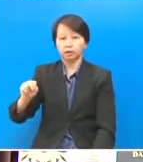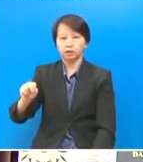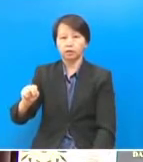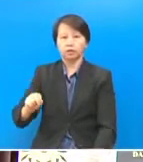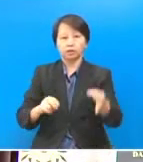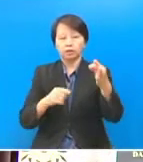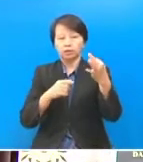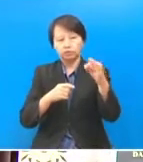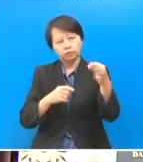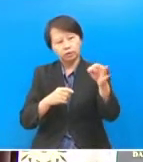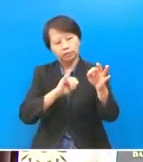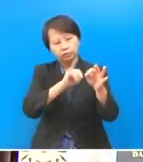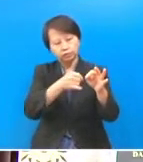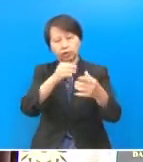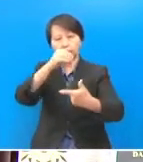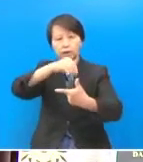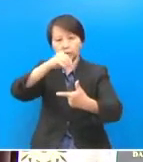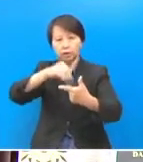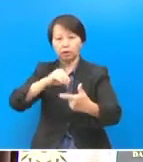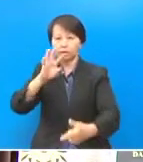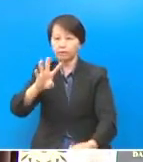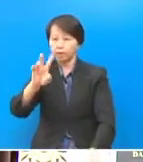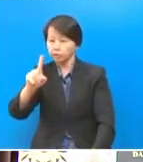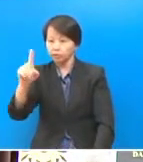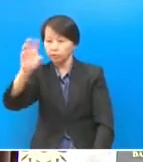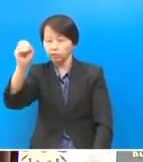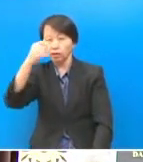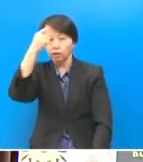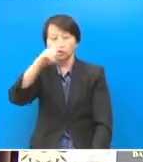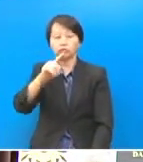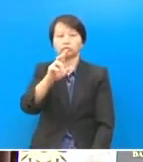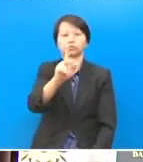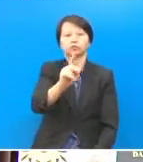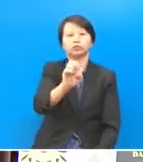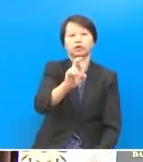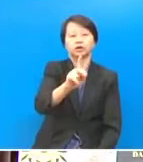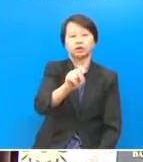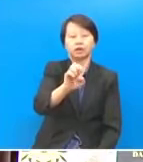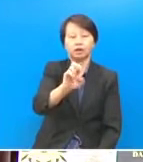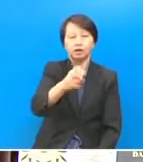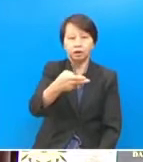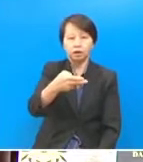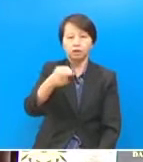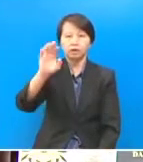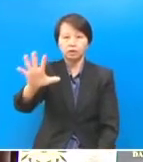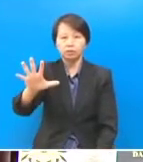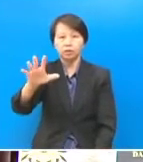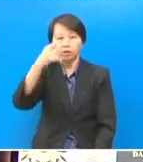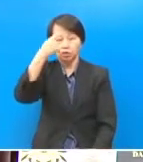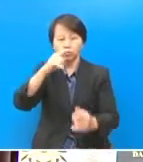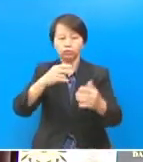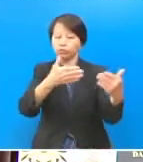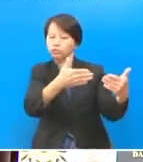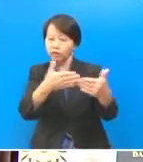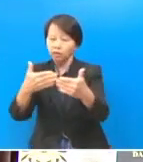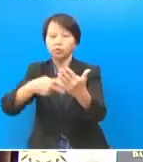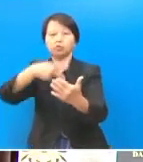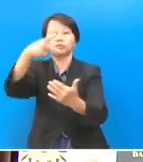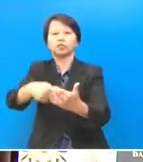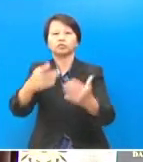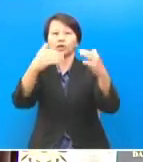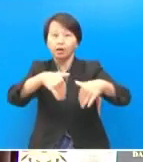atau 4-1 phractos adalah untuk lemon bagi menyiapkan project yang terbengkalai secara